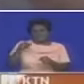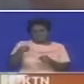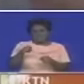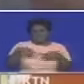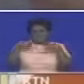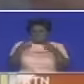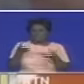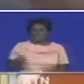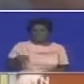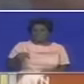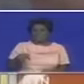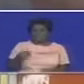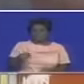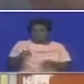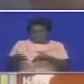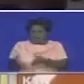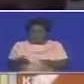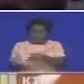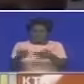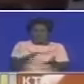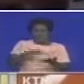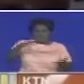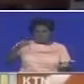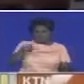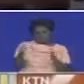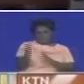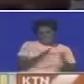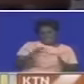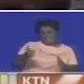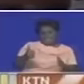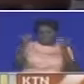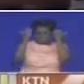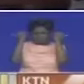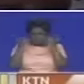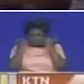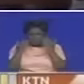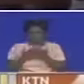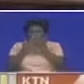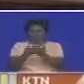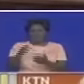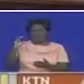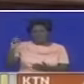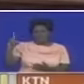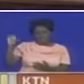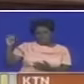leo, ni hivyo basi kutoa fursa mwafaka kwao kujiandaa kwa kesi nyingine iliyowasilishwa na waziri Ole Lenku.